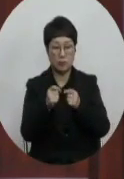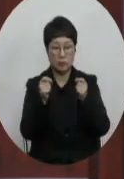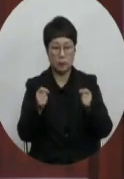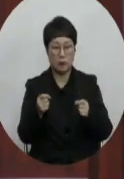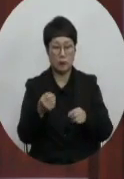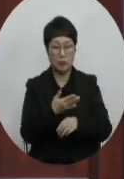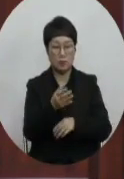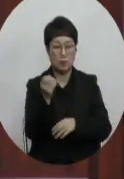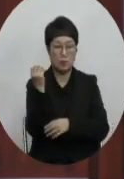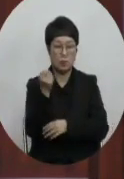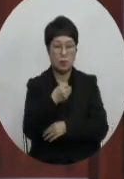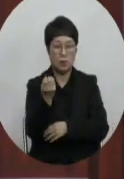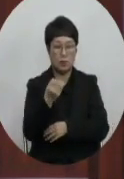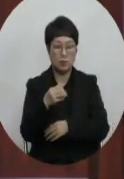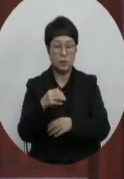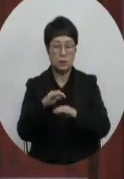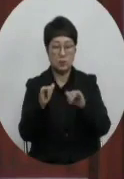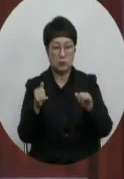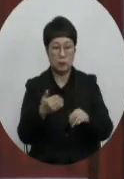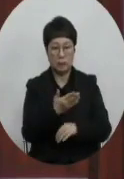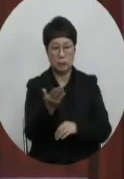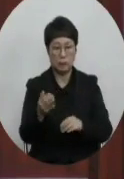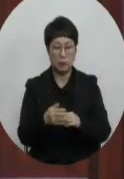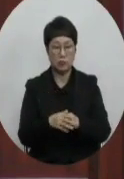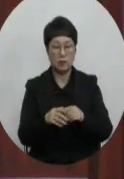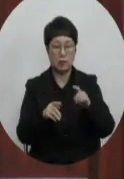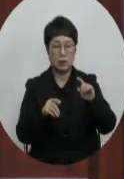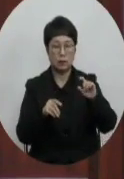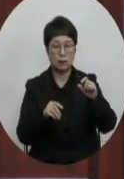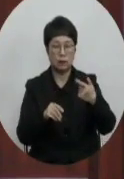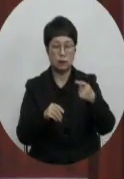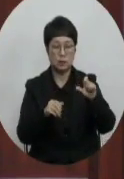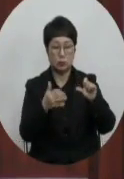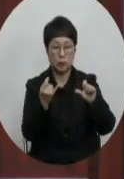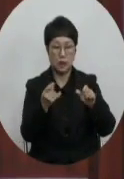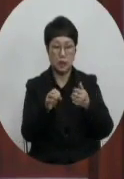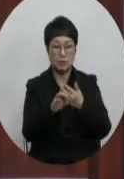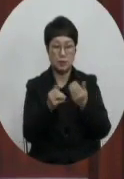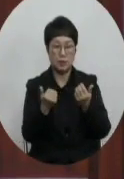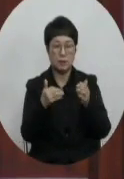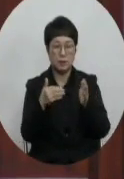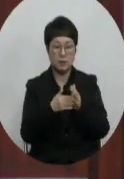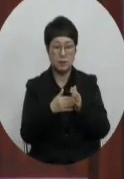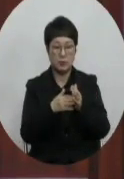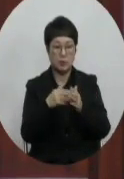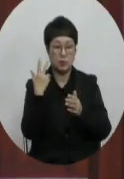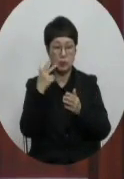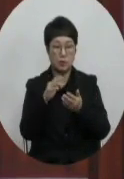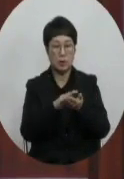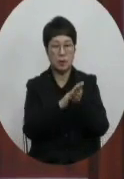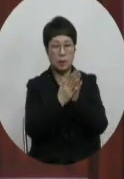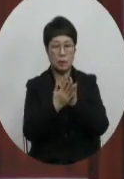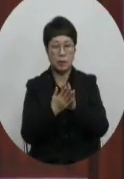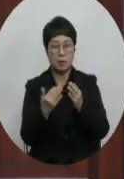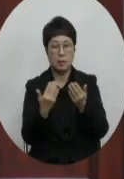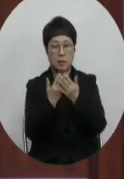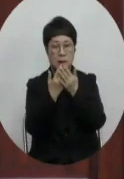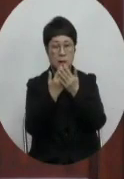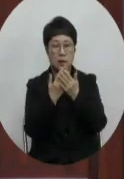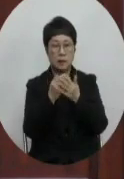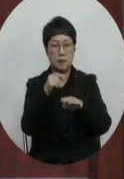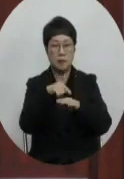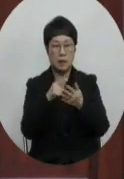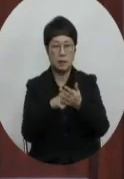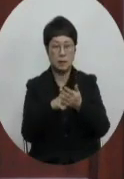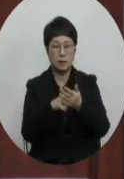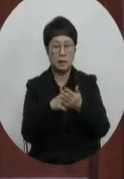언론인 여러분, 일주일간의 제65회 임시회를 마치며 여주의 변화와 발전을 바라는 간절한 마음으로 몇 가지